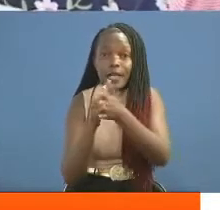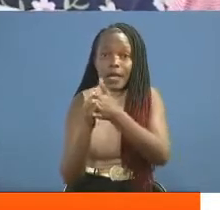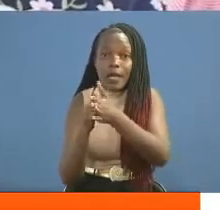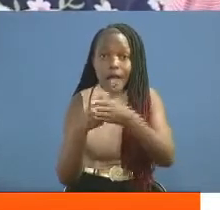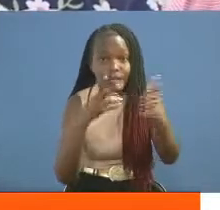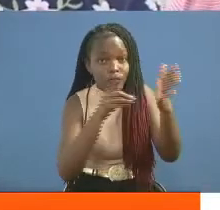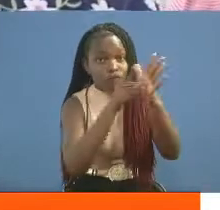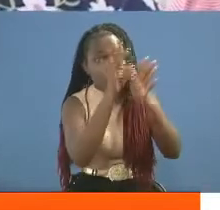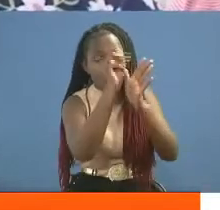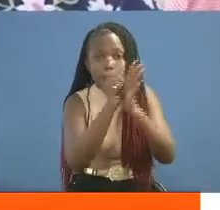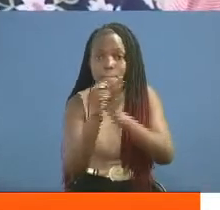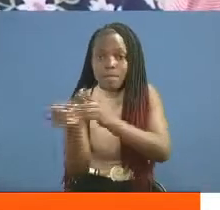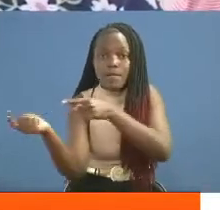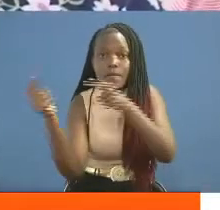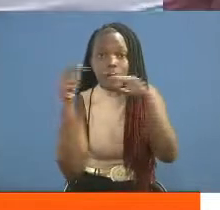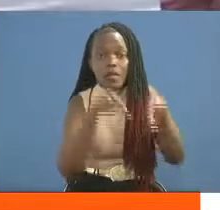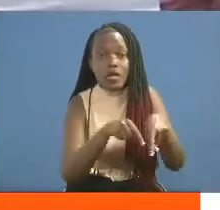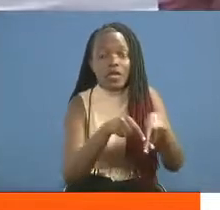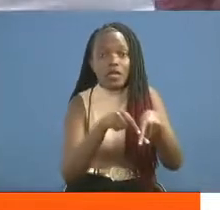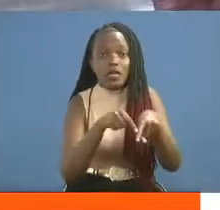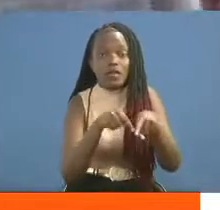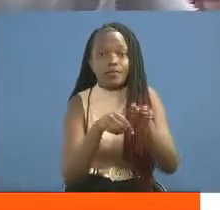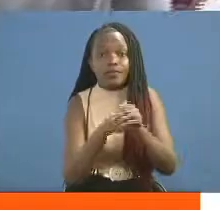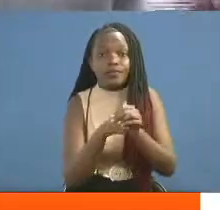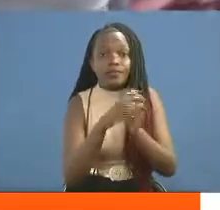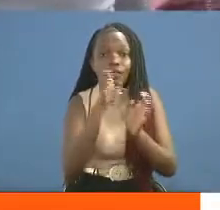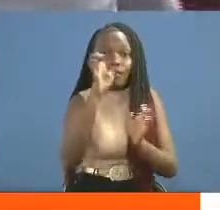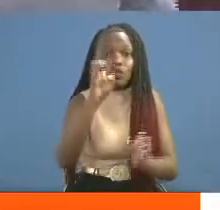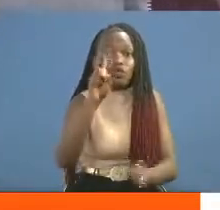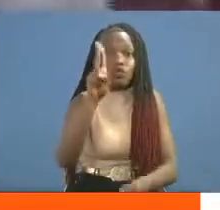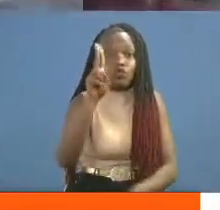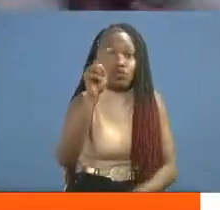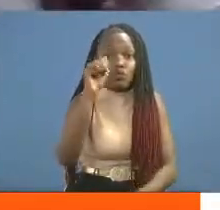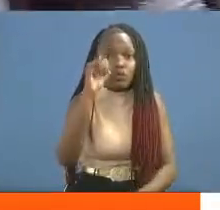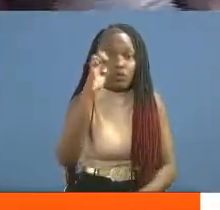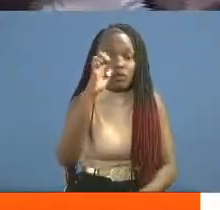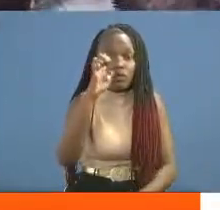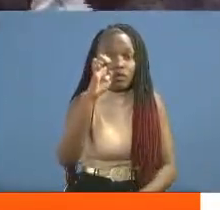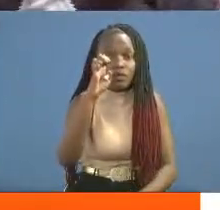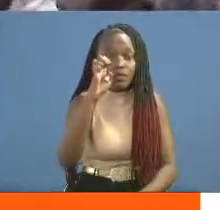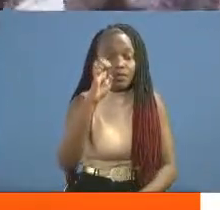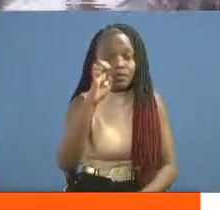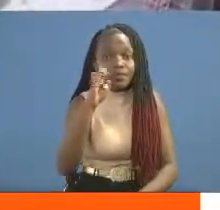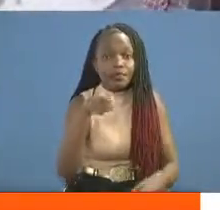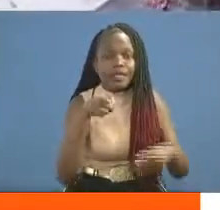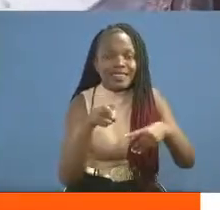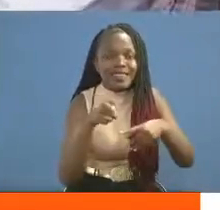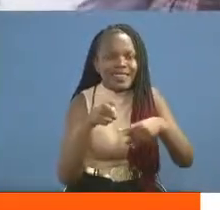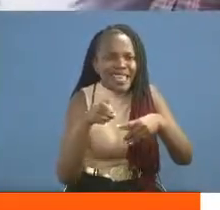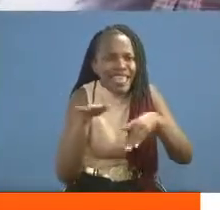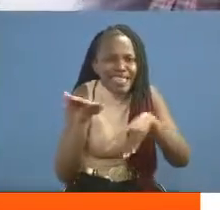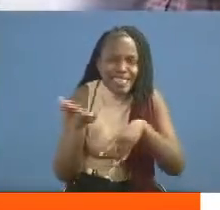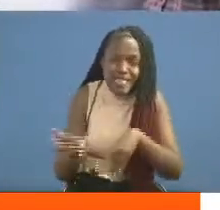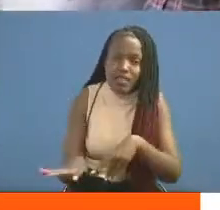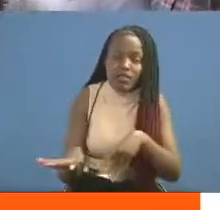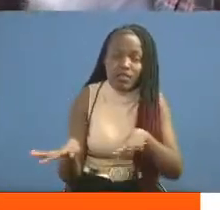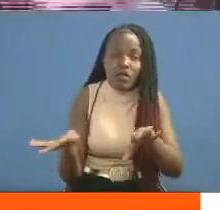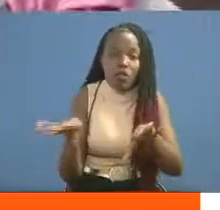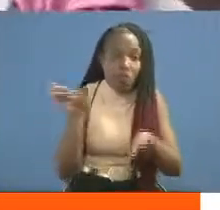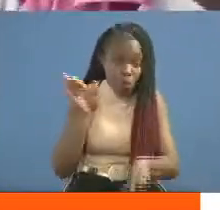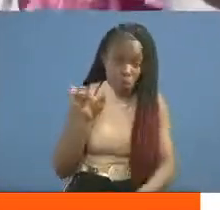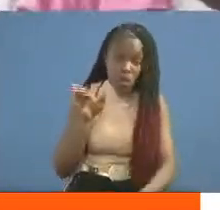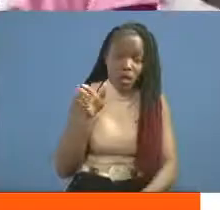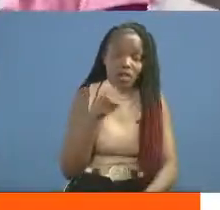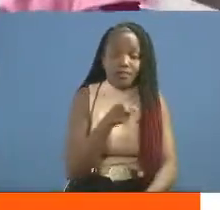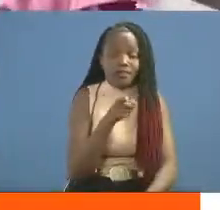tumeleta maendeleo katika eneo letu la ubunge. Eunice Wanjiru, mgombea mwenye umri mdogo zaidi wa kike katika